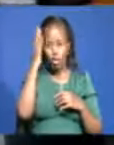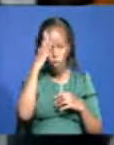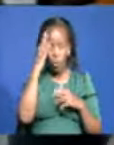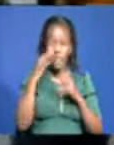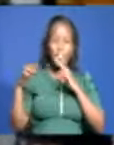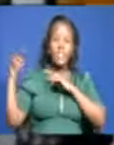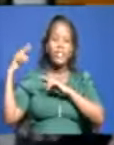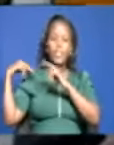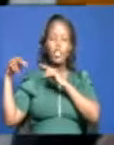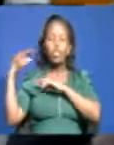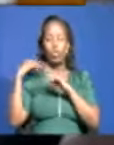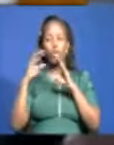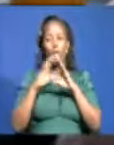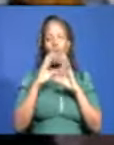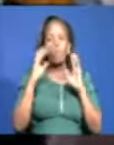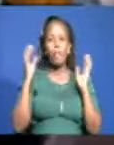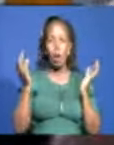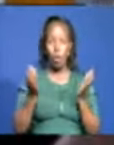ulimwengu.